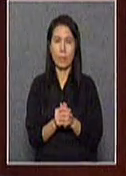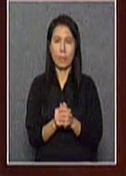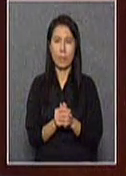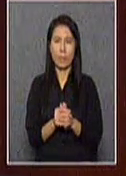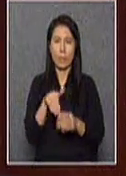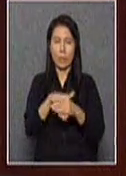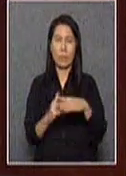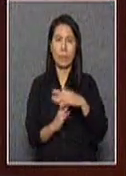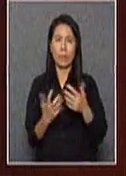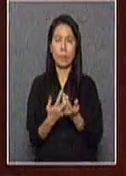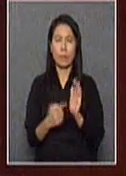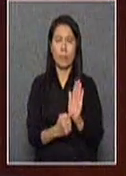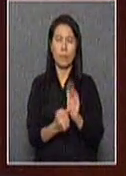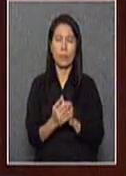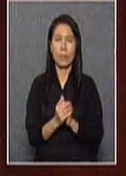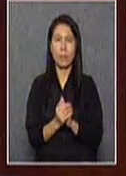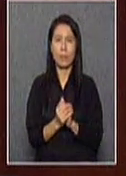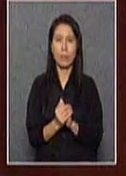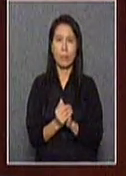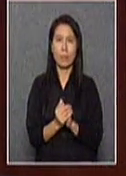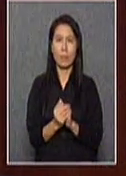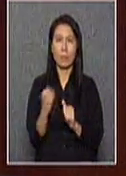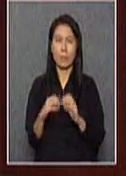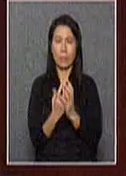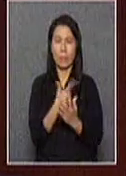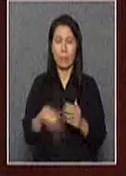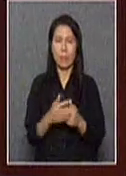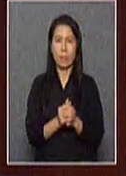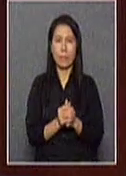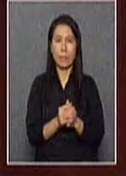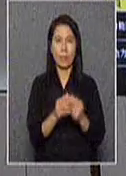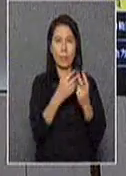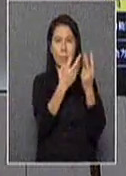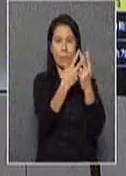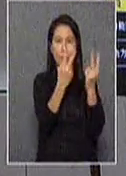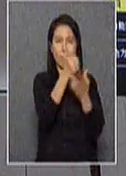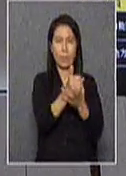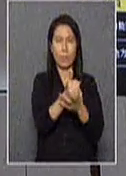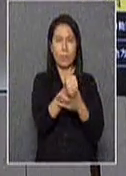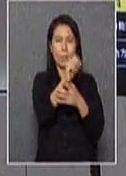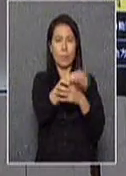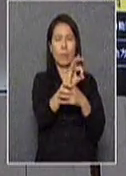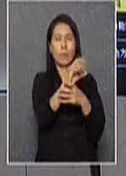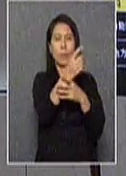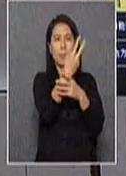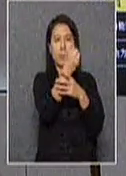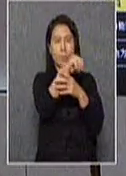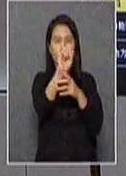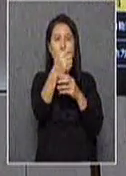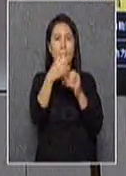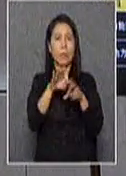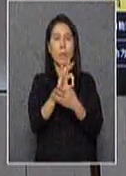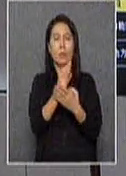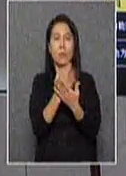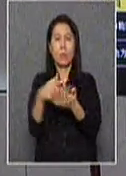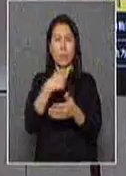停止表決，顯示結果。功能團體選舉產生的議員22位出席，沒人贊成，20位反對，沒人棄權。分區直